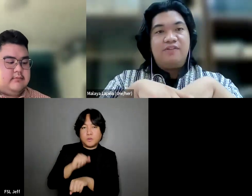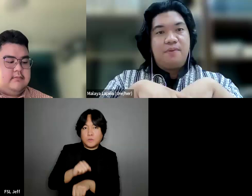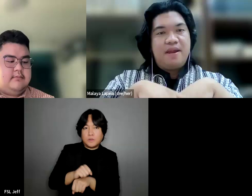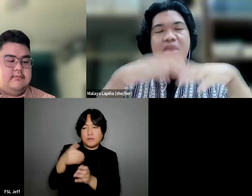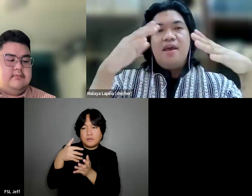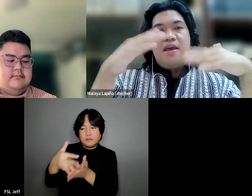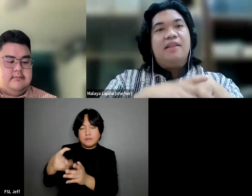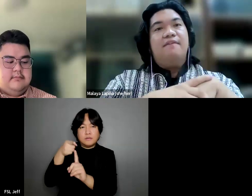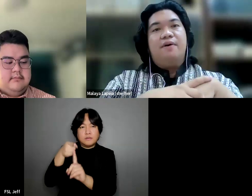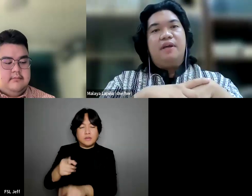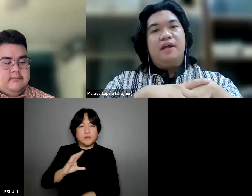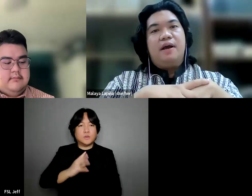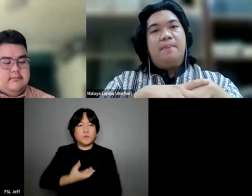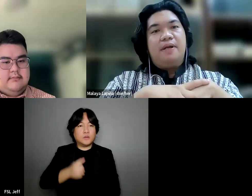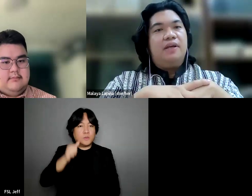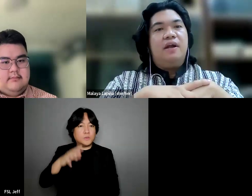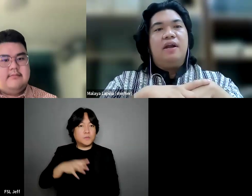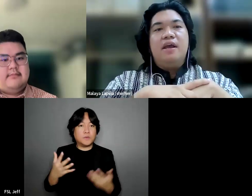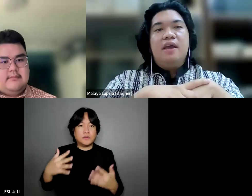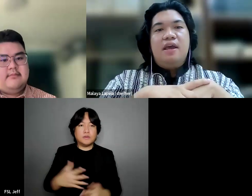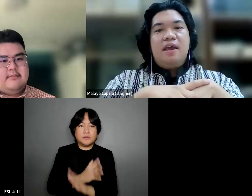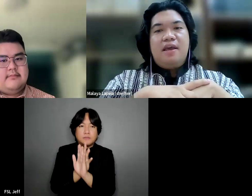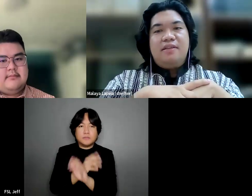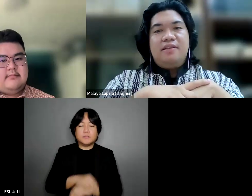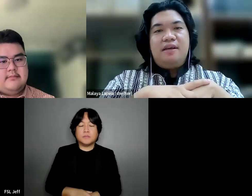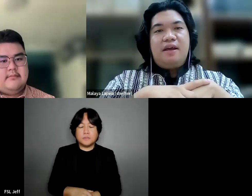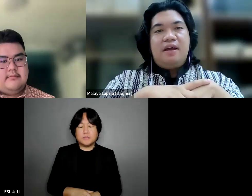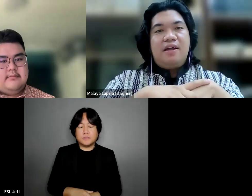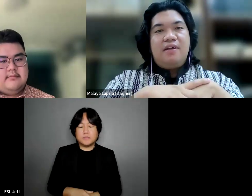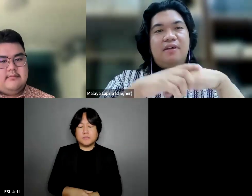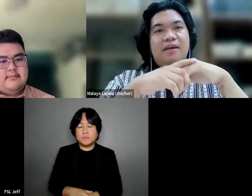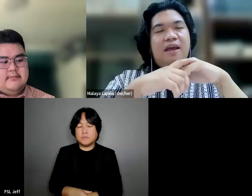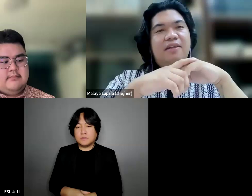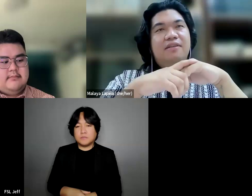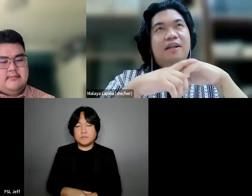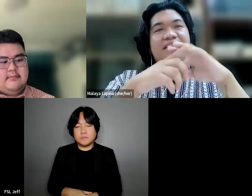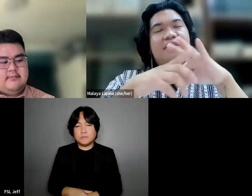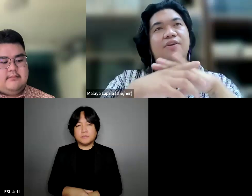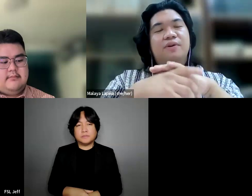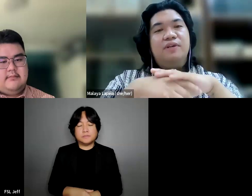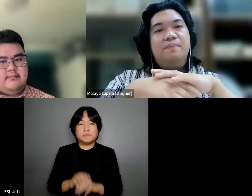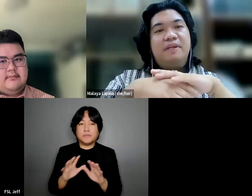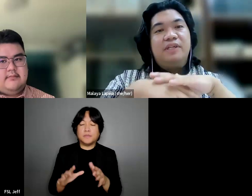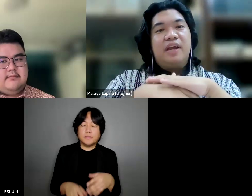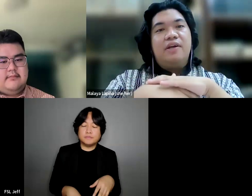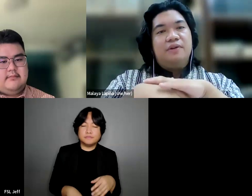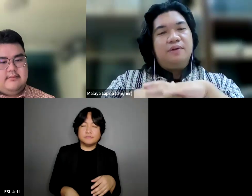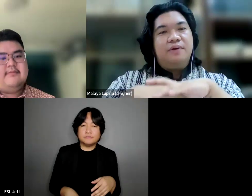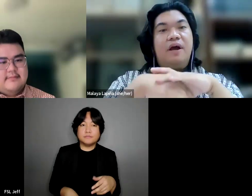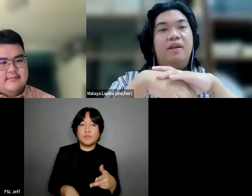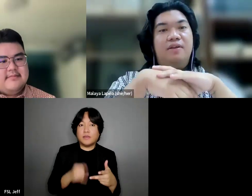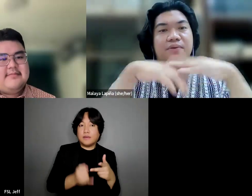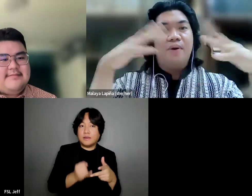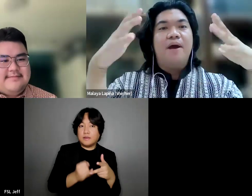about trans women in Davao in particular. And uh lastly, no, yung pag-share